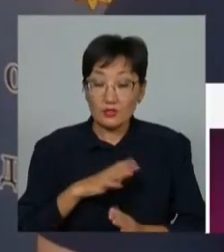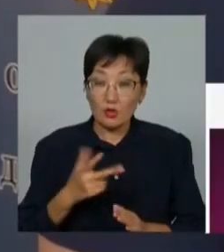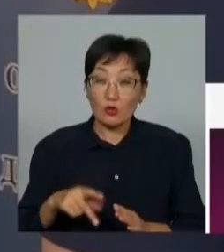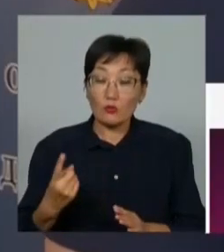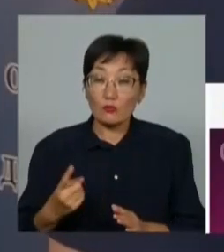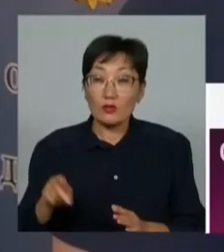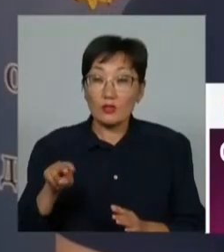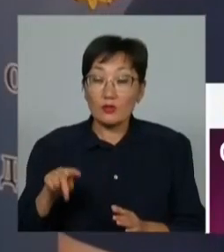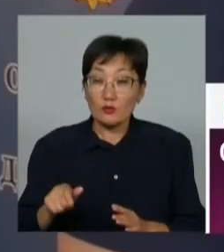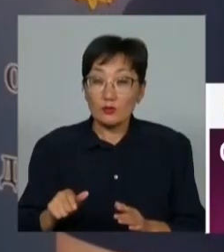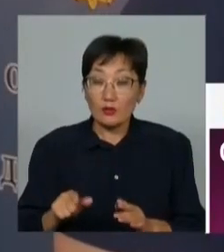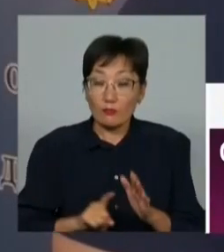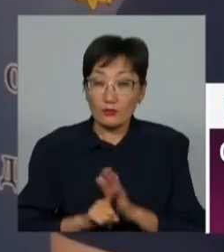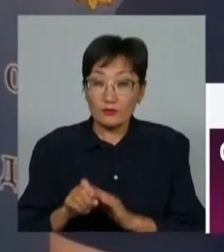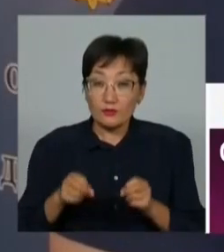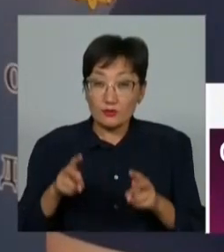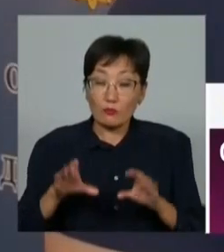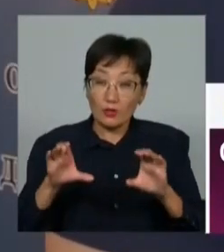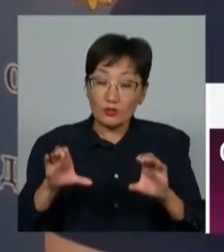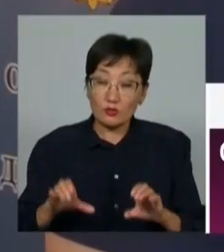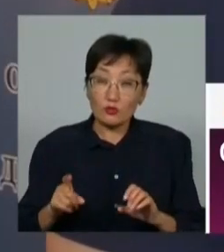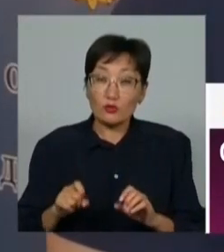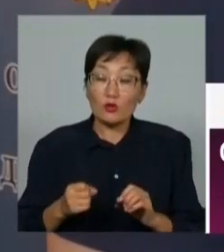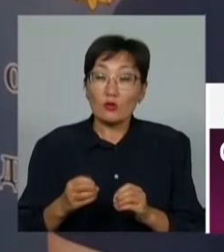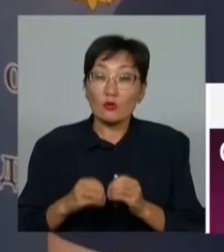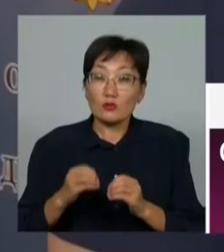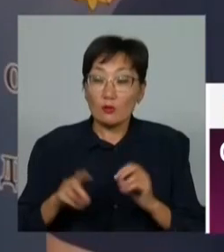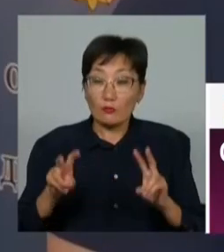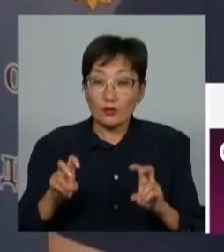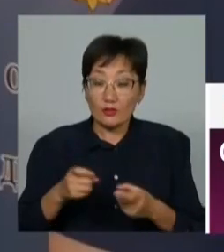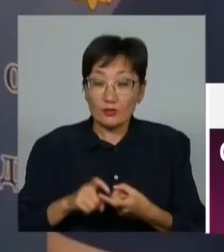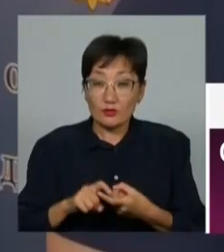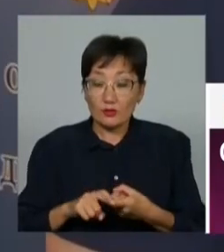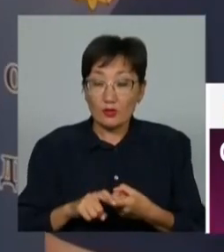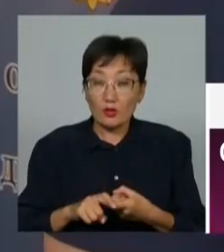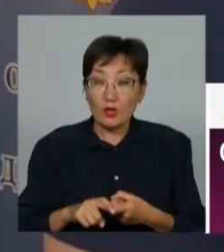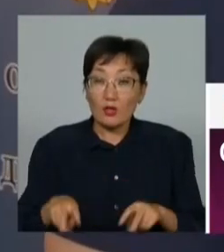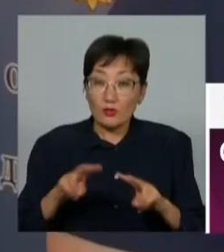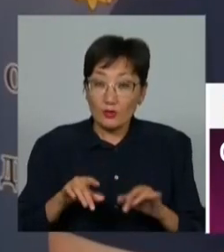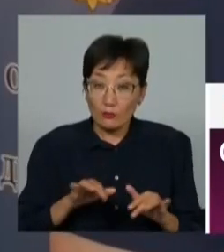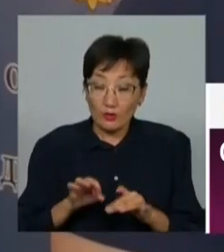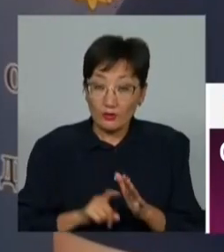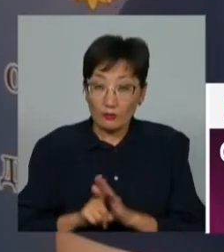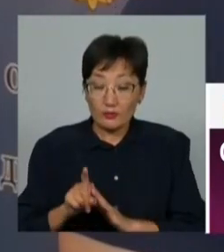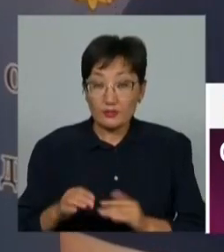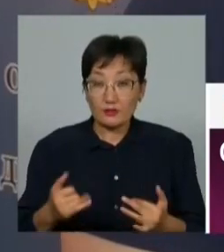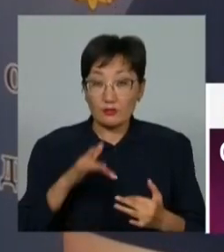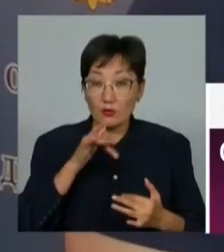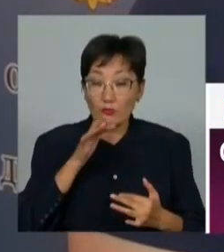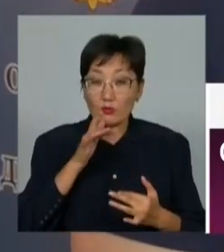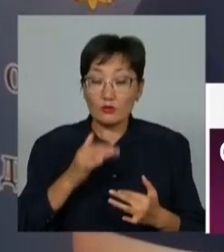31-ші шілдеден бастап, қылмыстық кодекстің 110-ші бабы бойынша сотқа дейінгі тергеу амалдары басталды. Алайда қазіргі